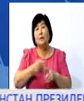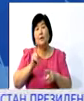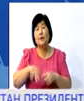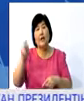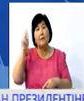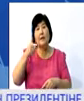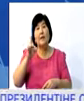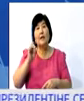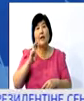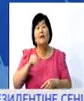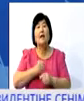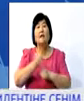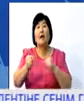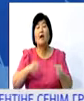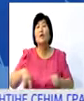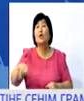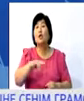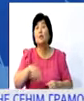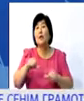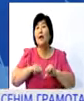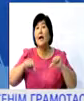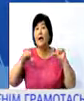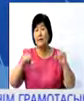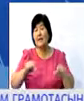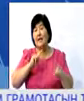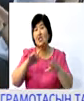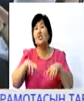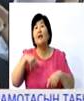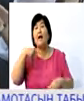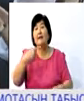білім грантын тағайындау бойынша республикалық комиссияның жиынында айтылды.